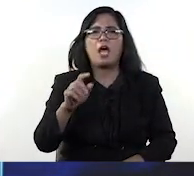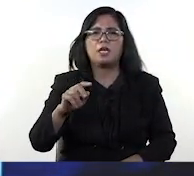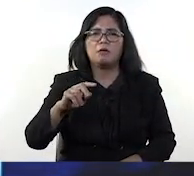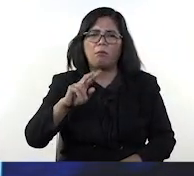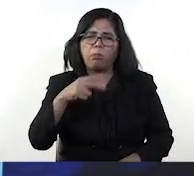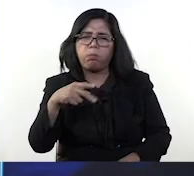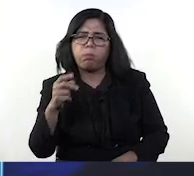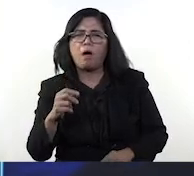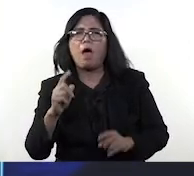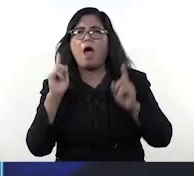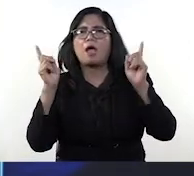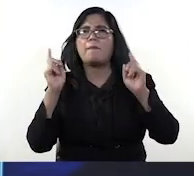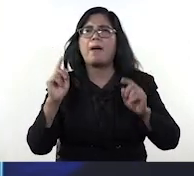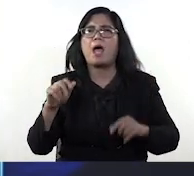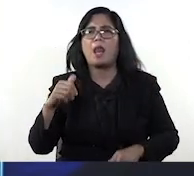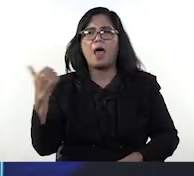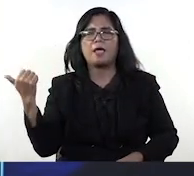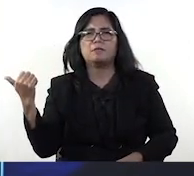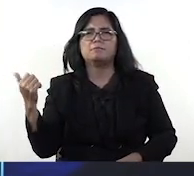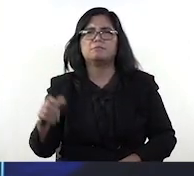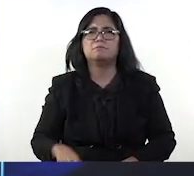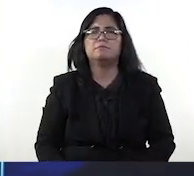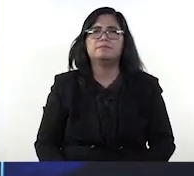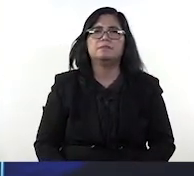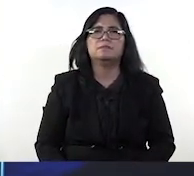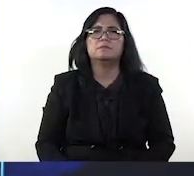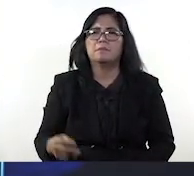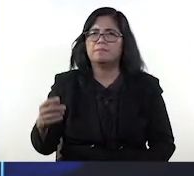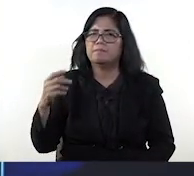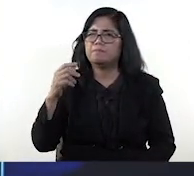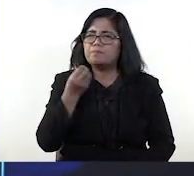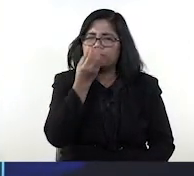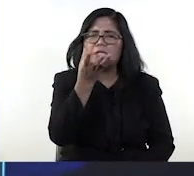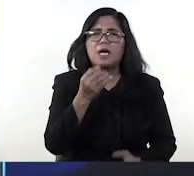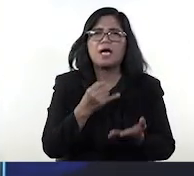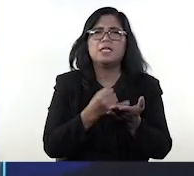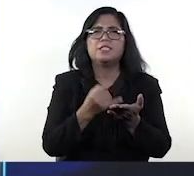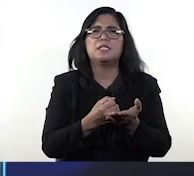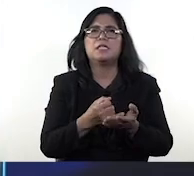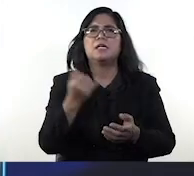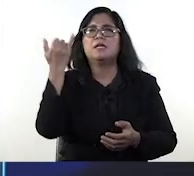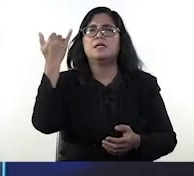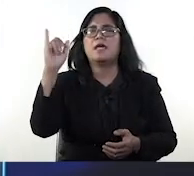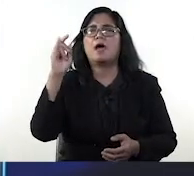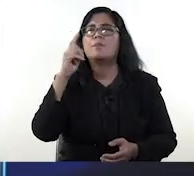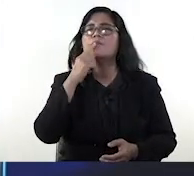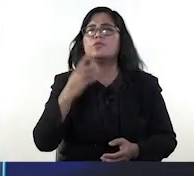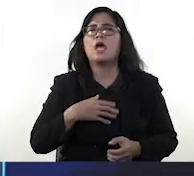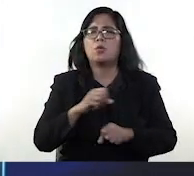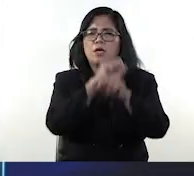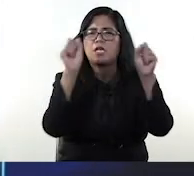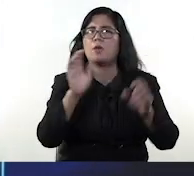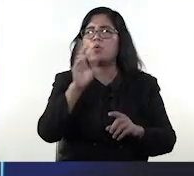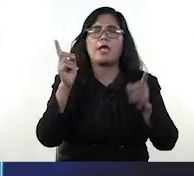utik utik agama lainnya jangan utik utik pandangan lain beritakan Injil sebab yang punya kuasa Bukan